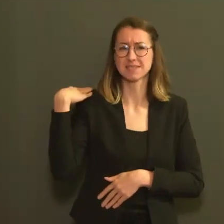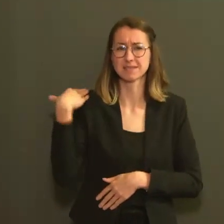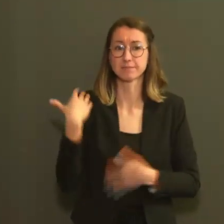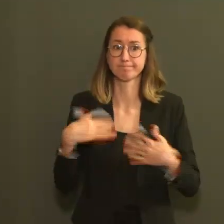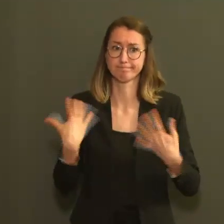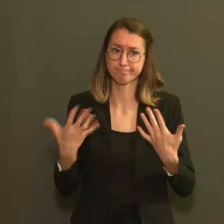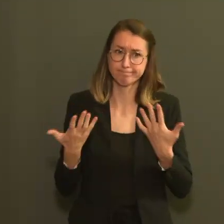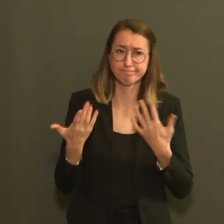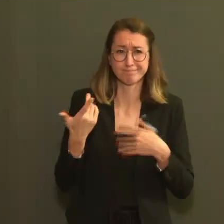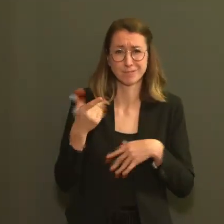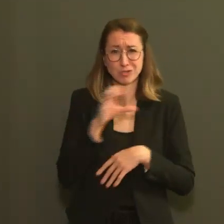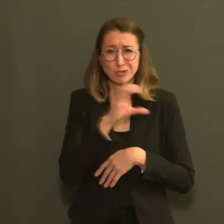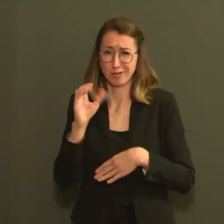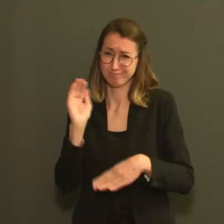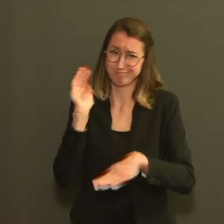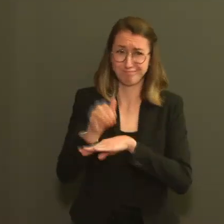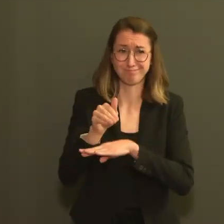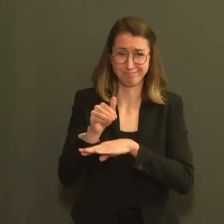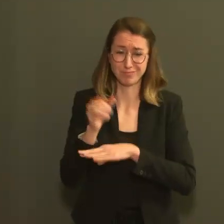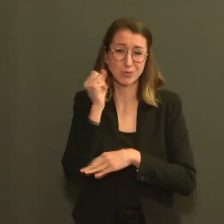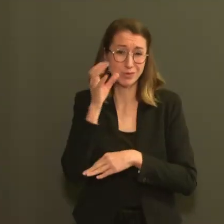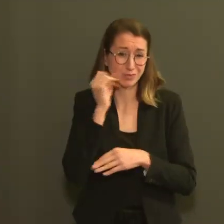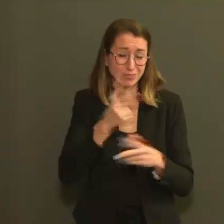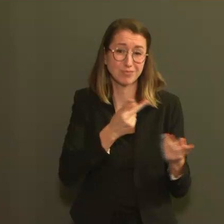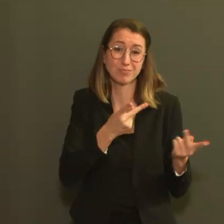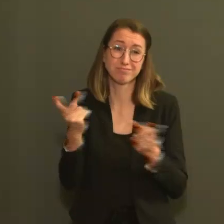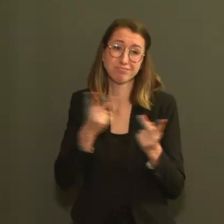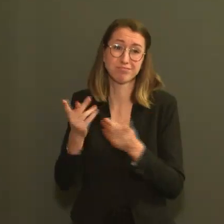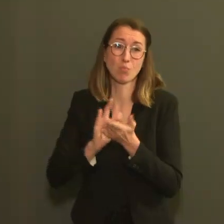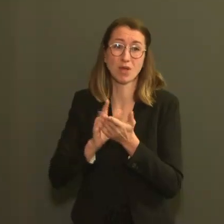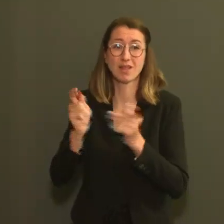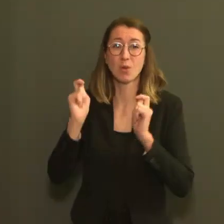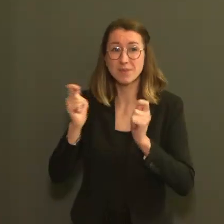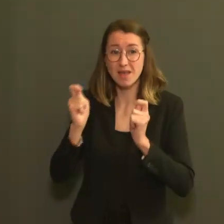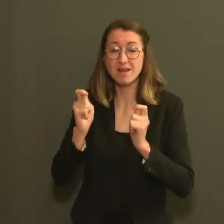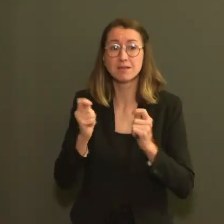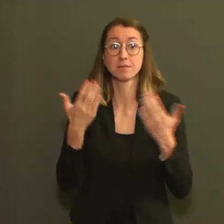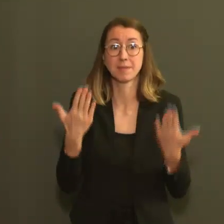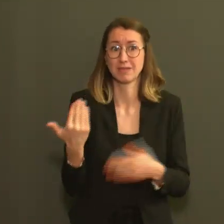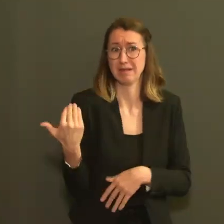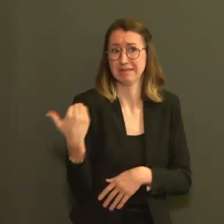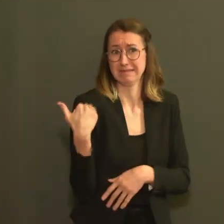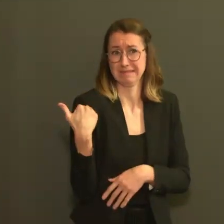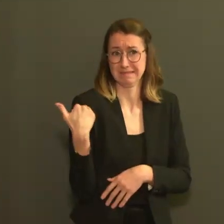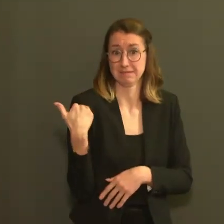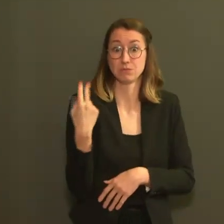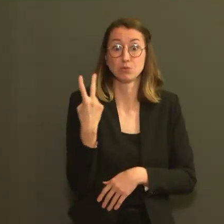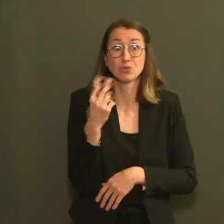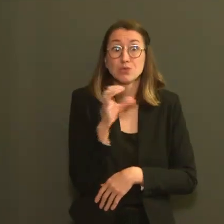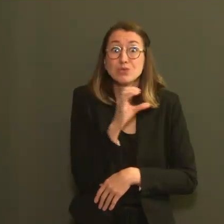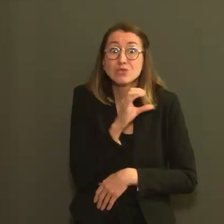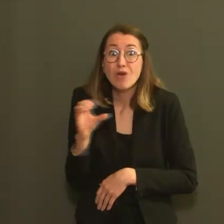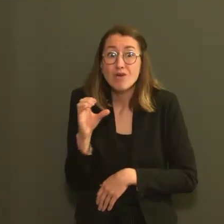de 100 hospitalisations par jour. À certains moments, maintenant, nous franchissons le cap de 200 admissions par